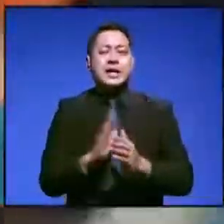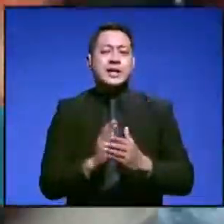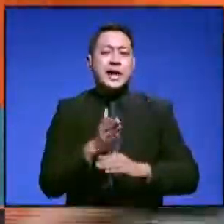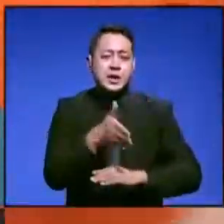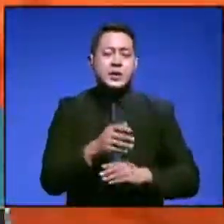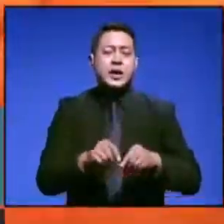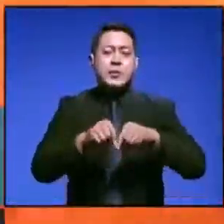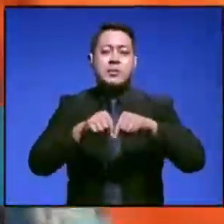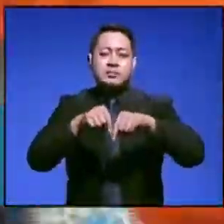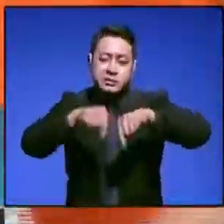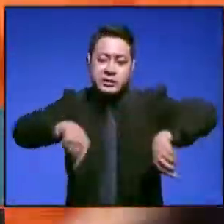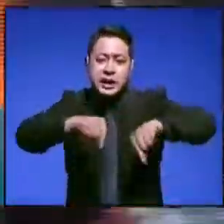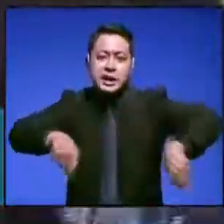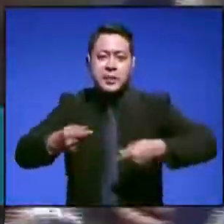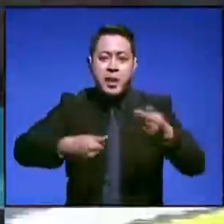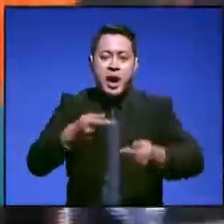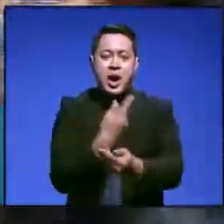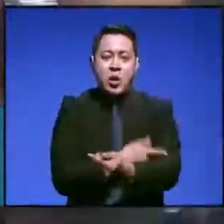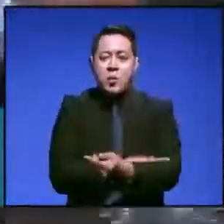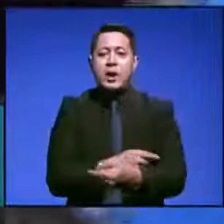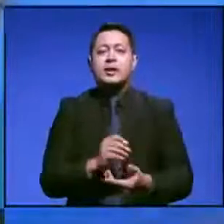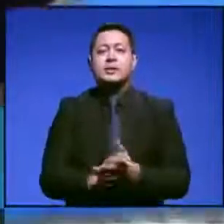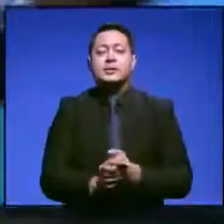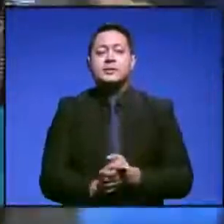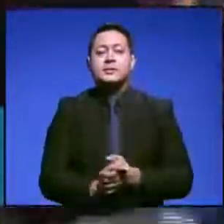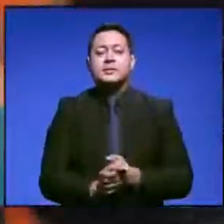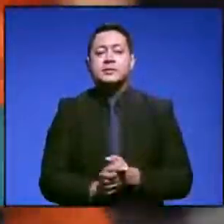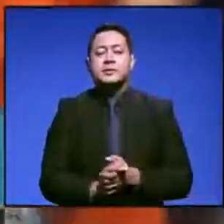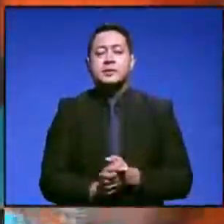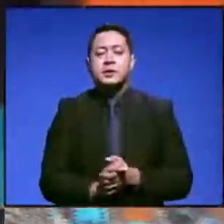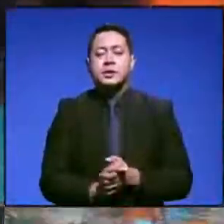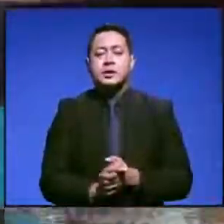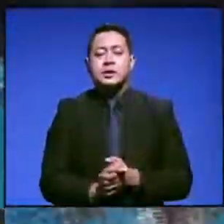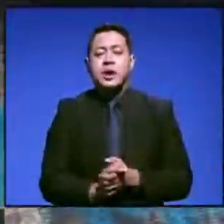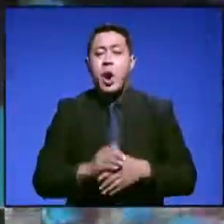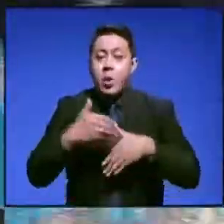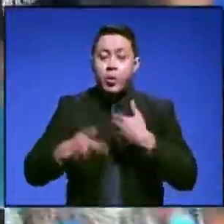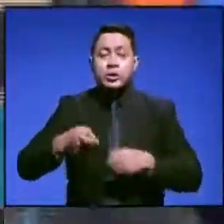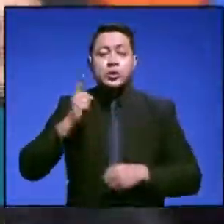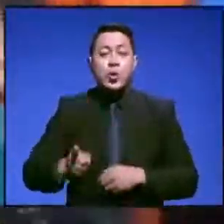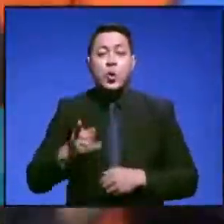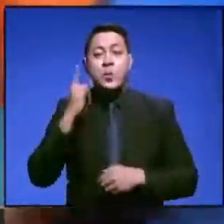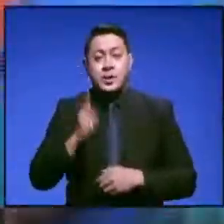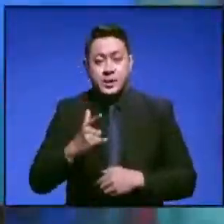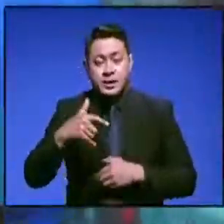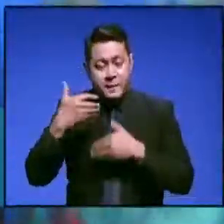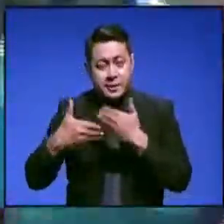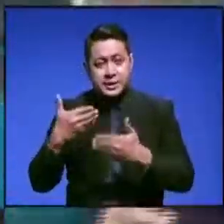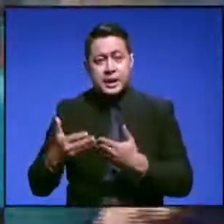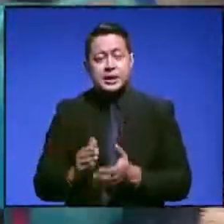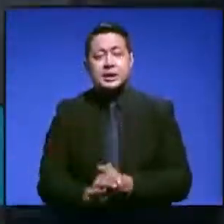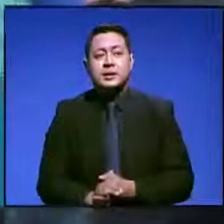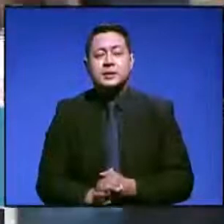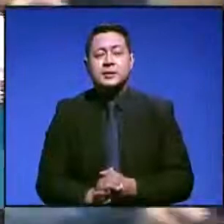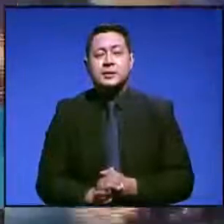jaringan perdagangan narkoba dan mengalami ketergantungan. Meski menjalani rehabilitasi, proses hukumnya akan tetap berjalan.